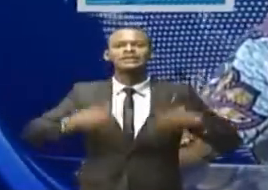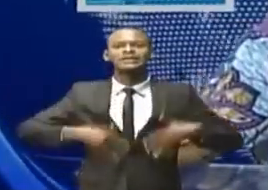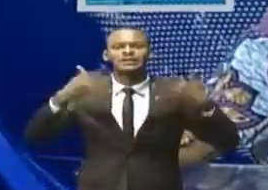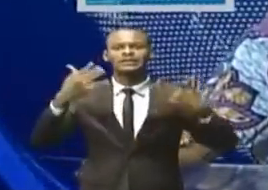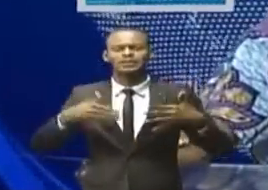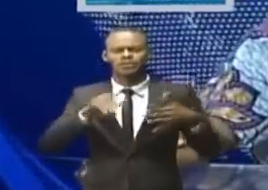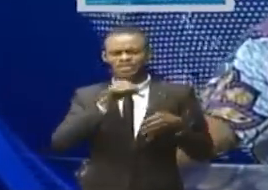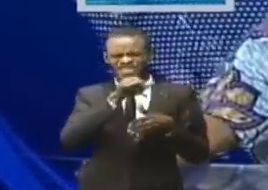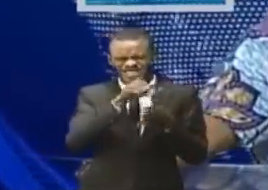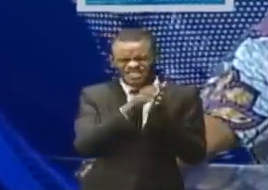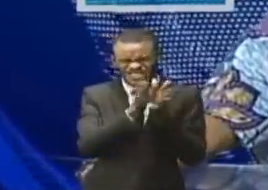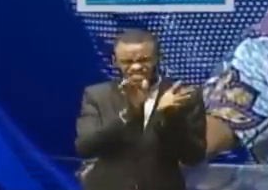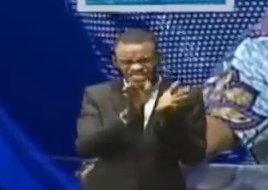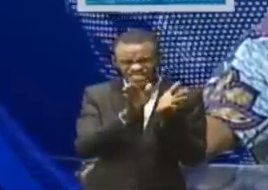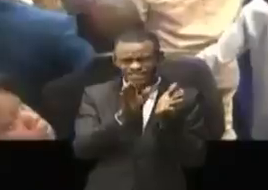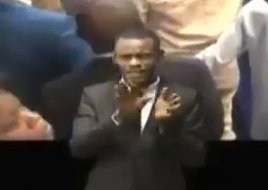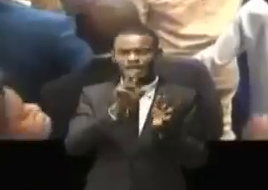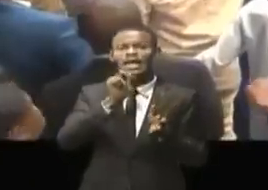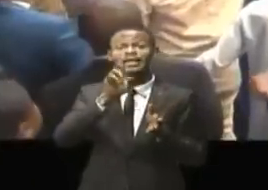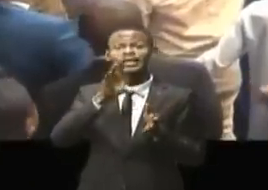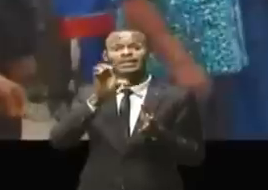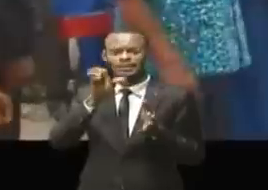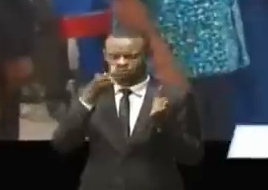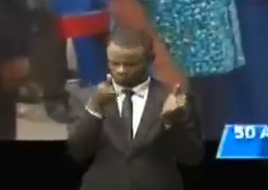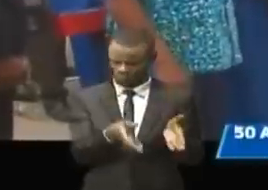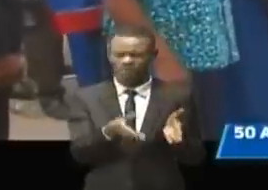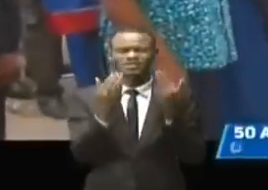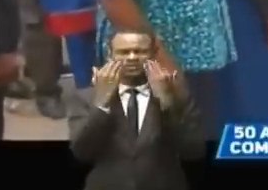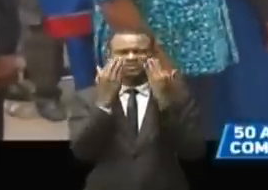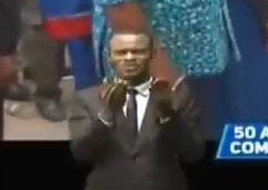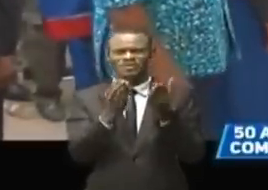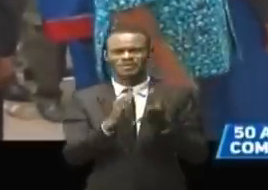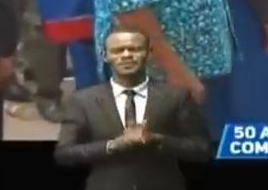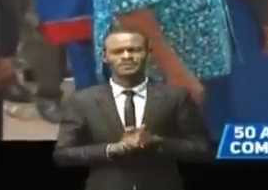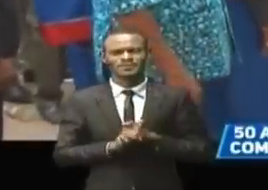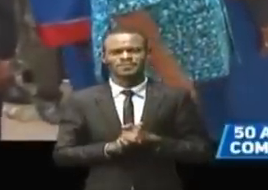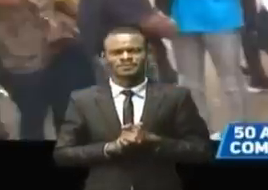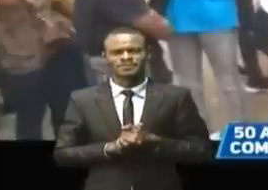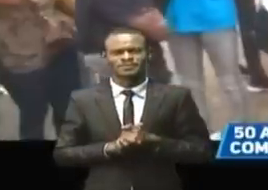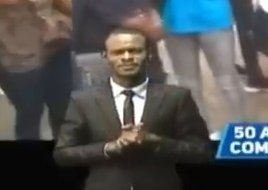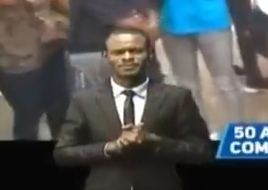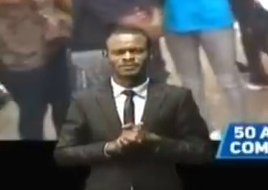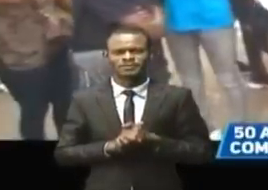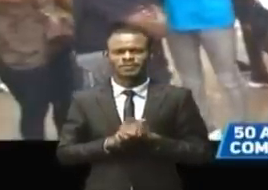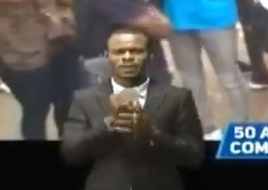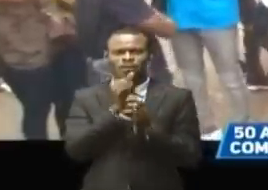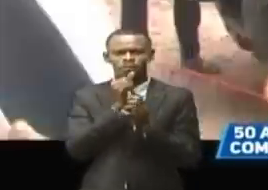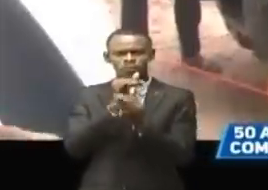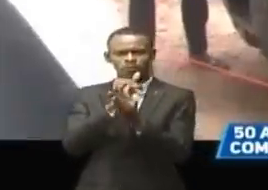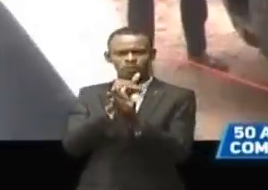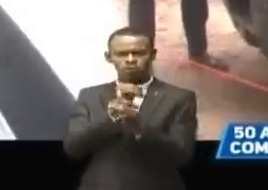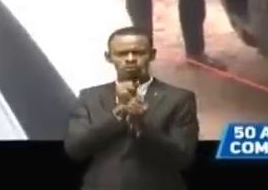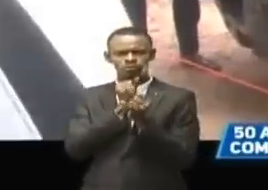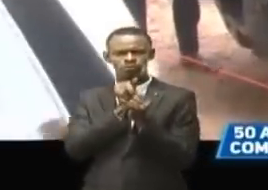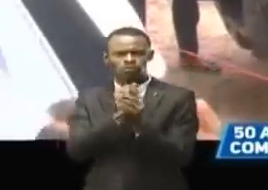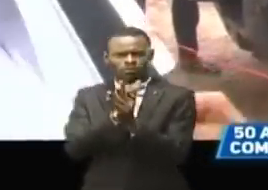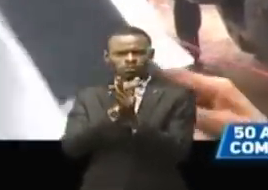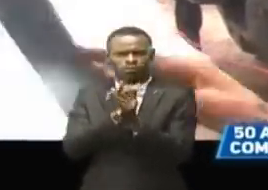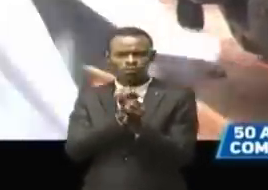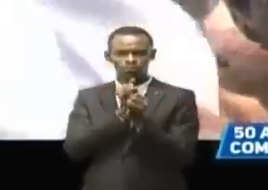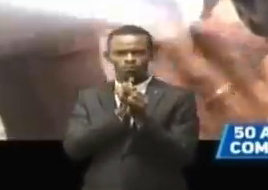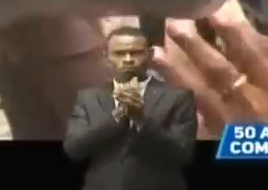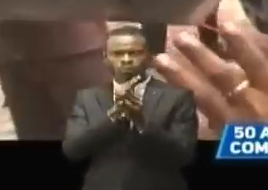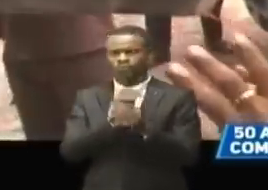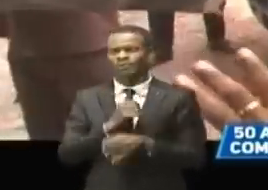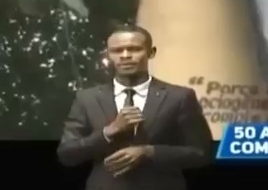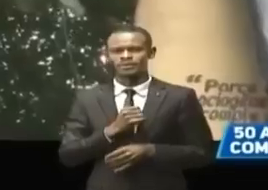Elingue Niembo, Gaëtan Magalano. Les sons de la fanfare retentissent alors que le recteur de l'Institut facultaire